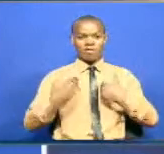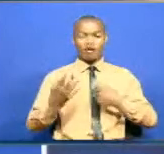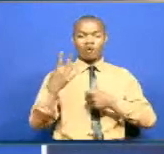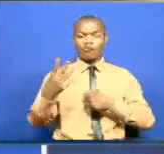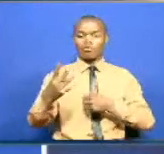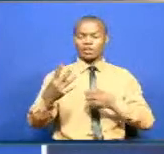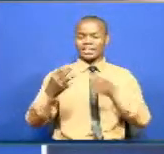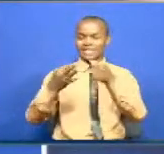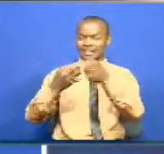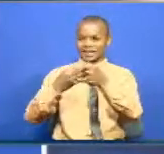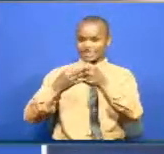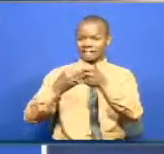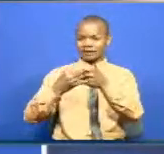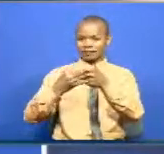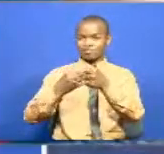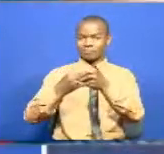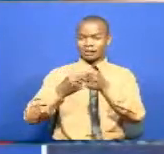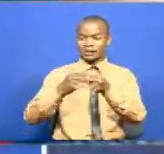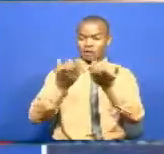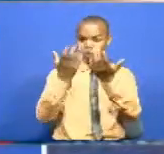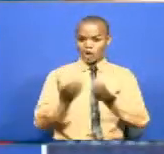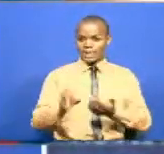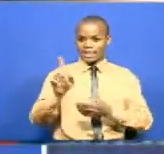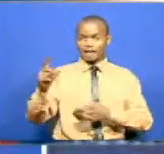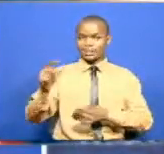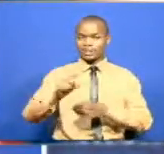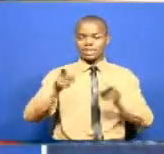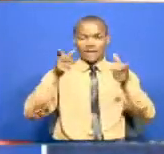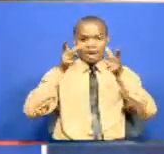vipande vya pembe za ndovu.